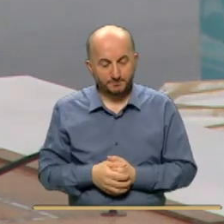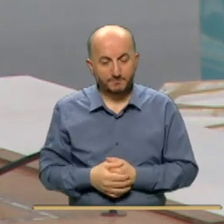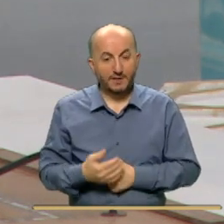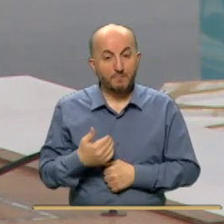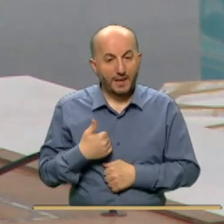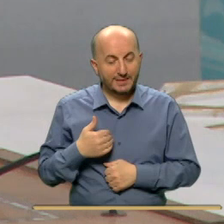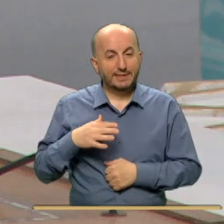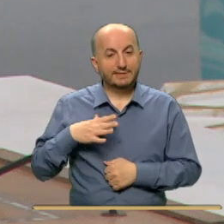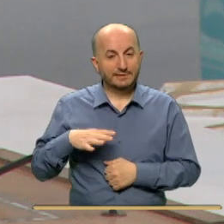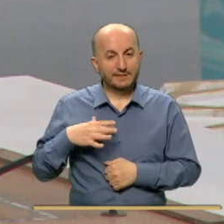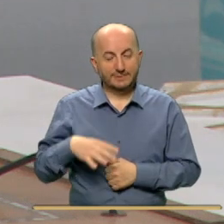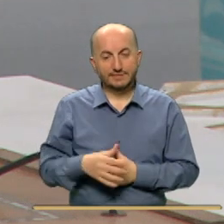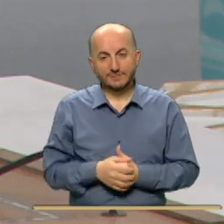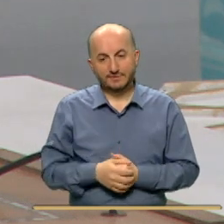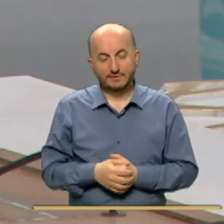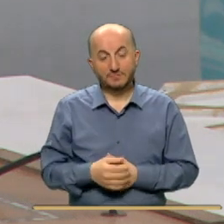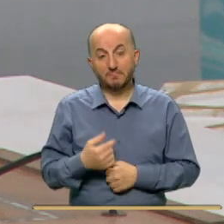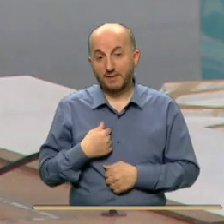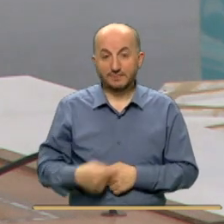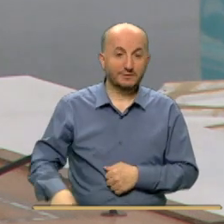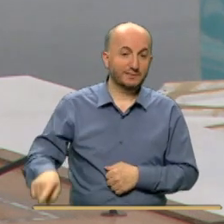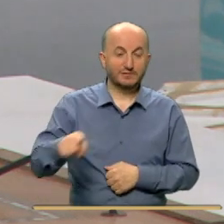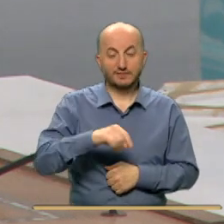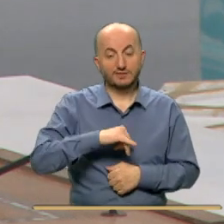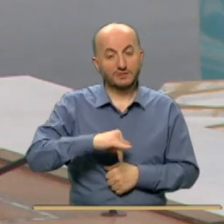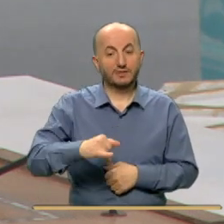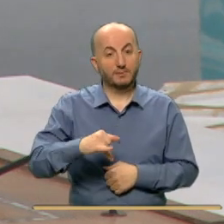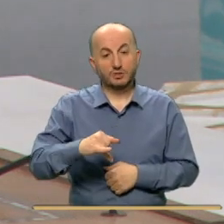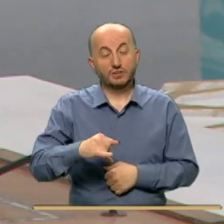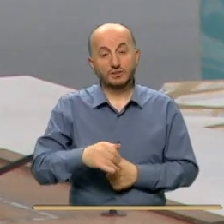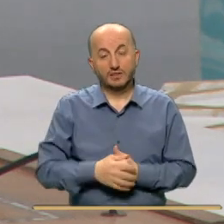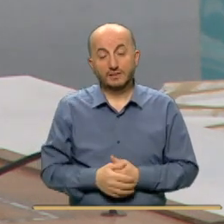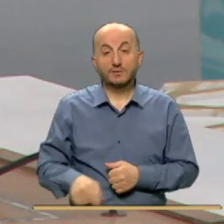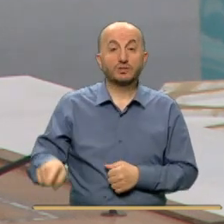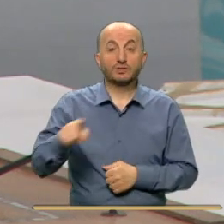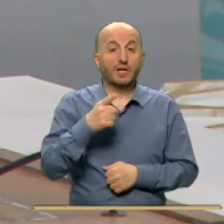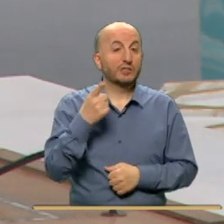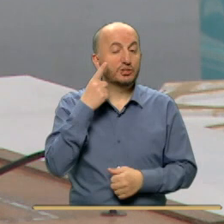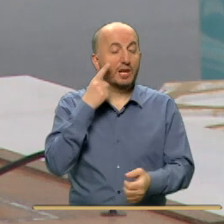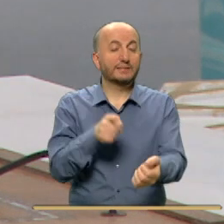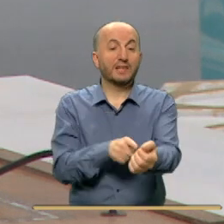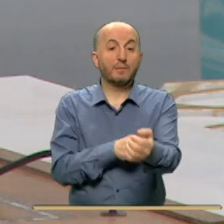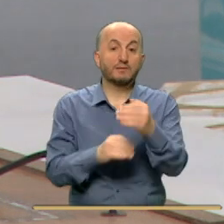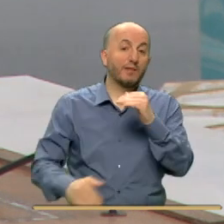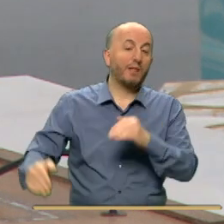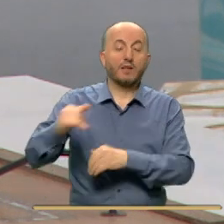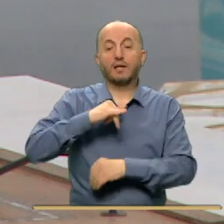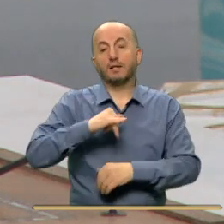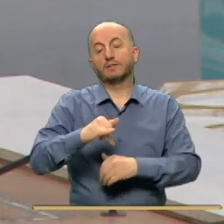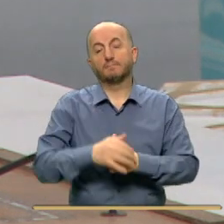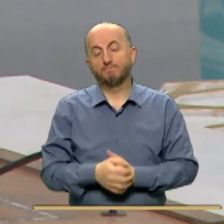benden isteyin, ben sizin yanı başınızdayım. Size şah damarınızdan daha yakınım.